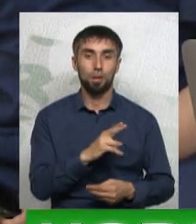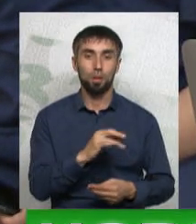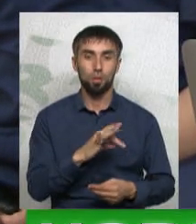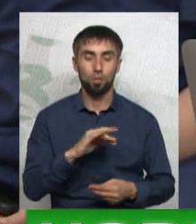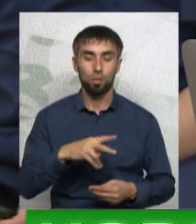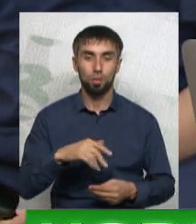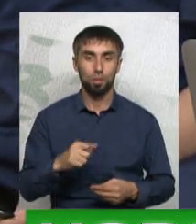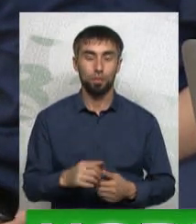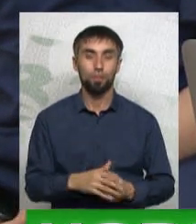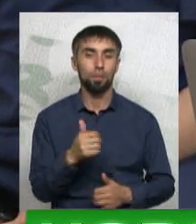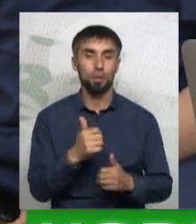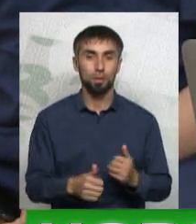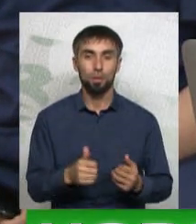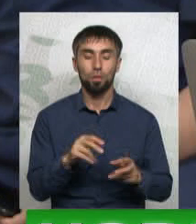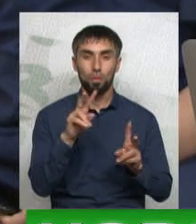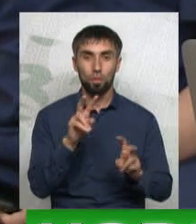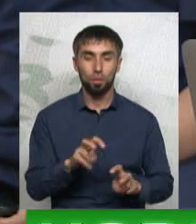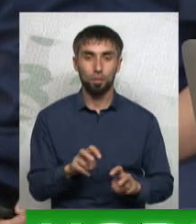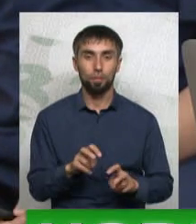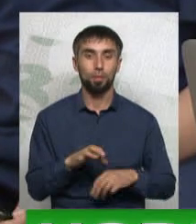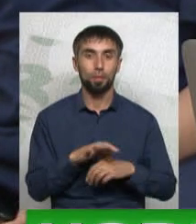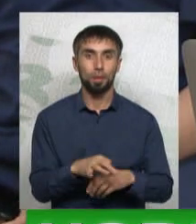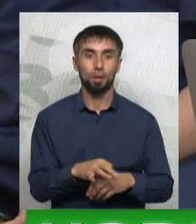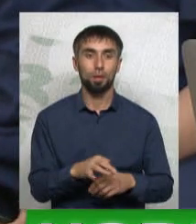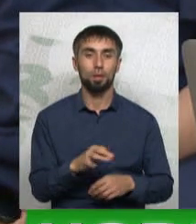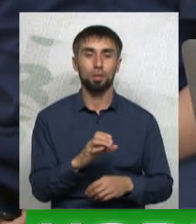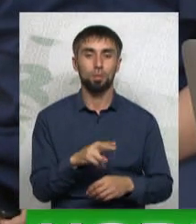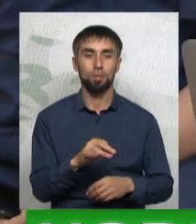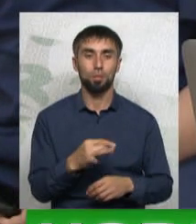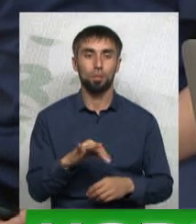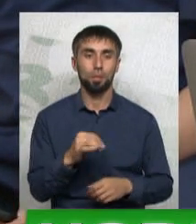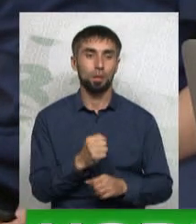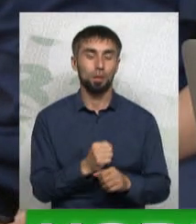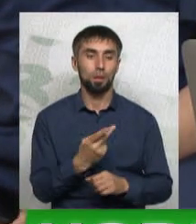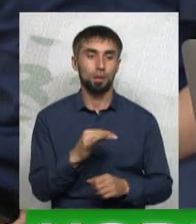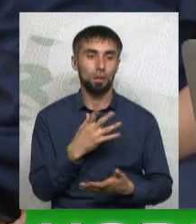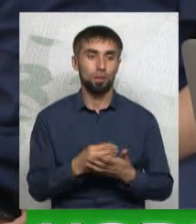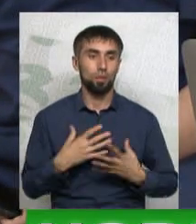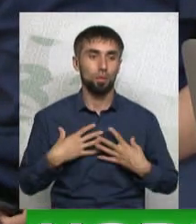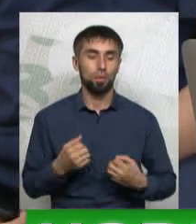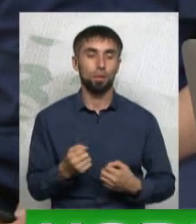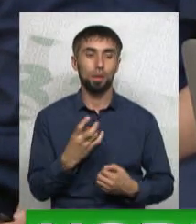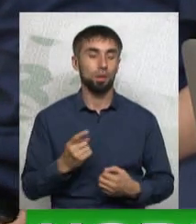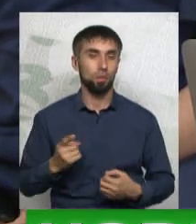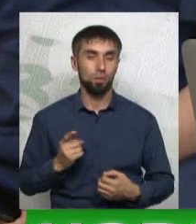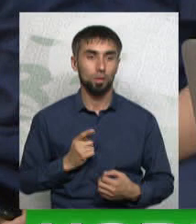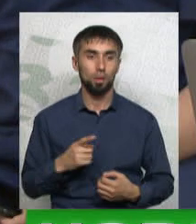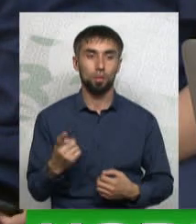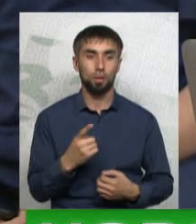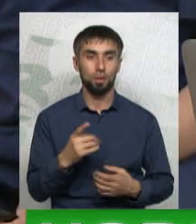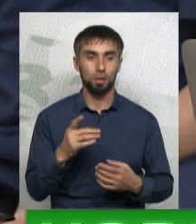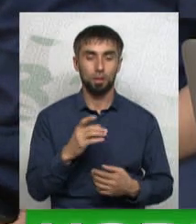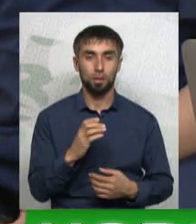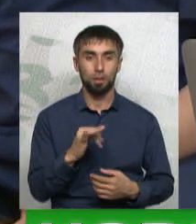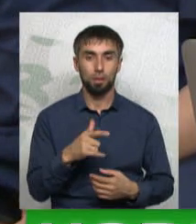врача-кардиолога, регулярный осмотр, проведение диспансеризации и делать акцент на своем здоровье, не дожидаясь первых